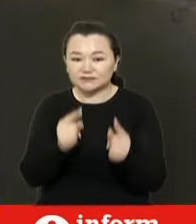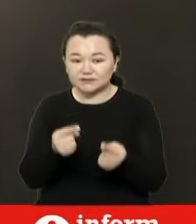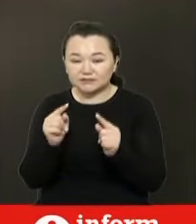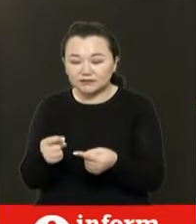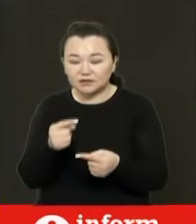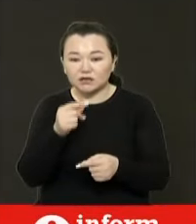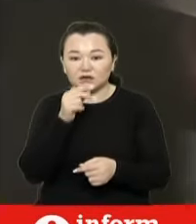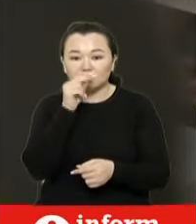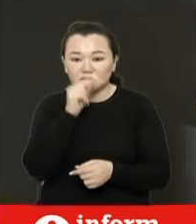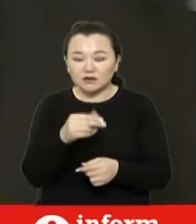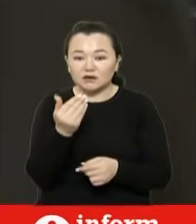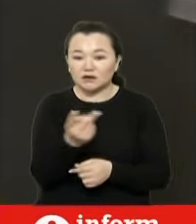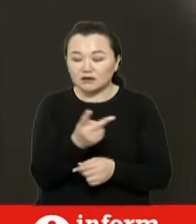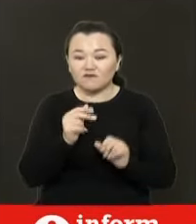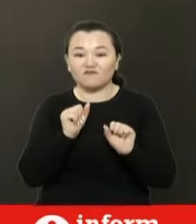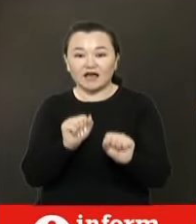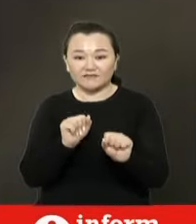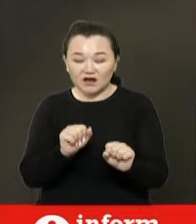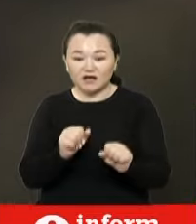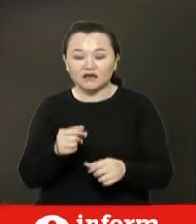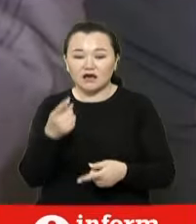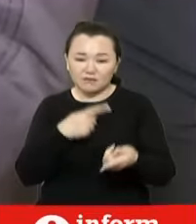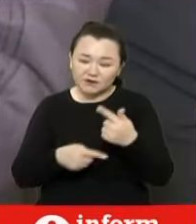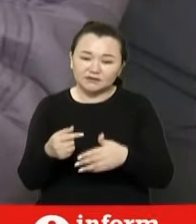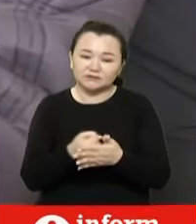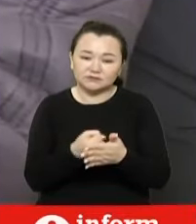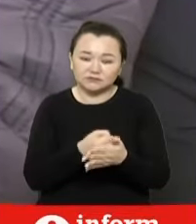Сотталған азаматтардың адвокаттары енді қайта